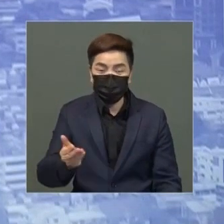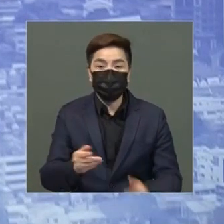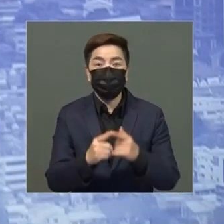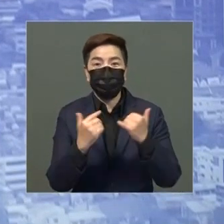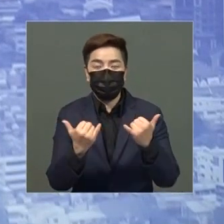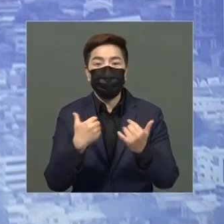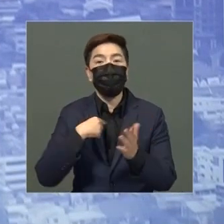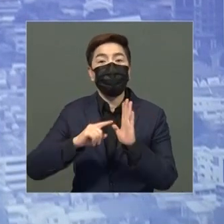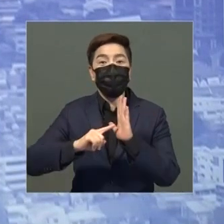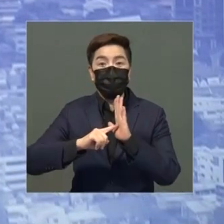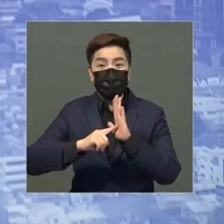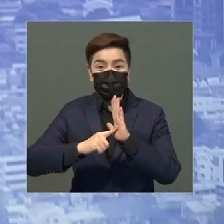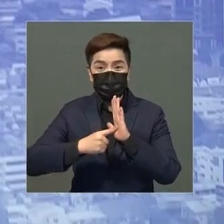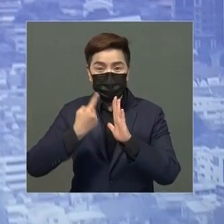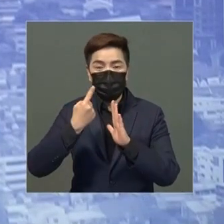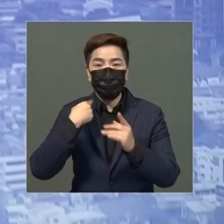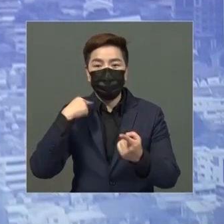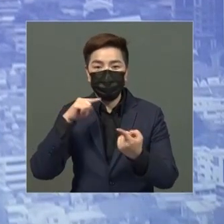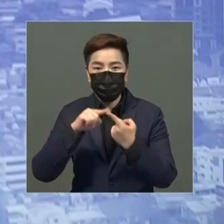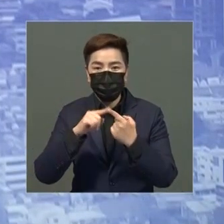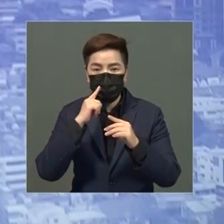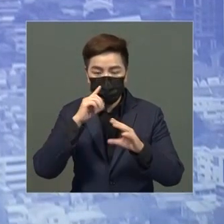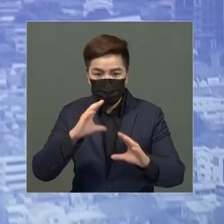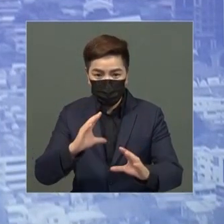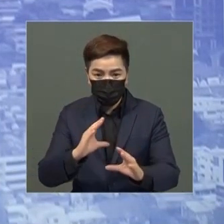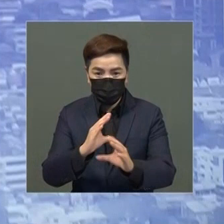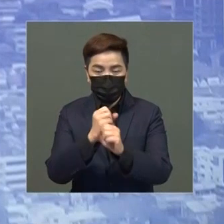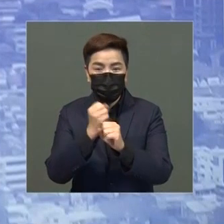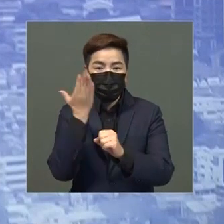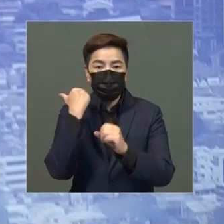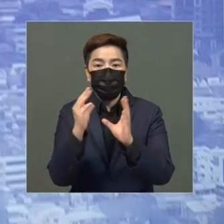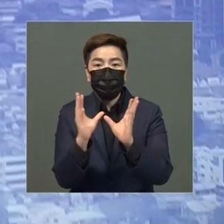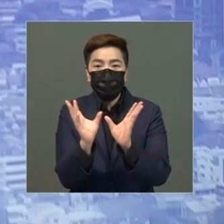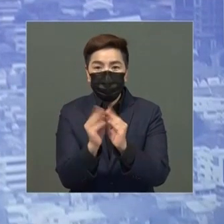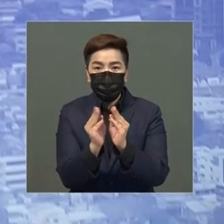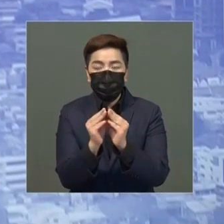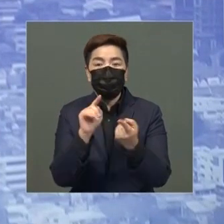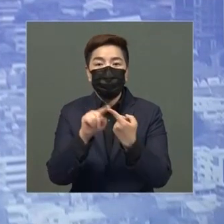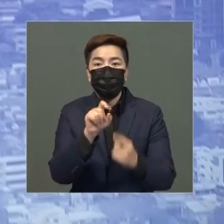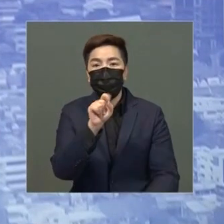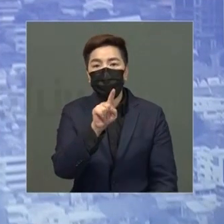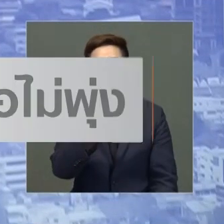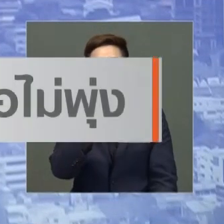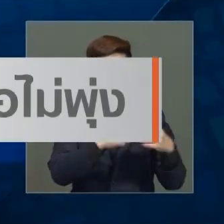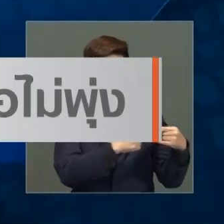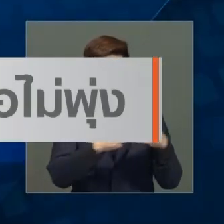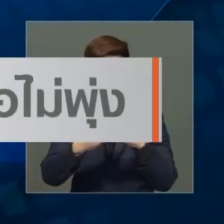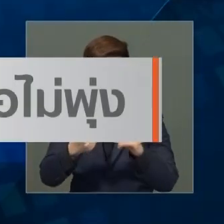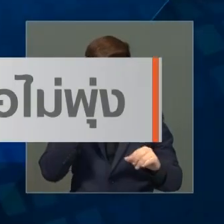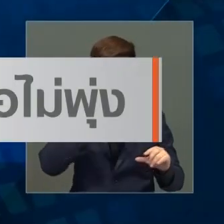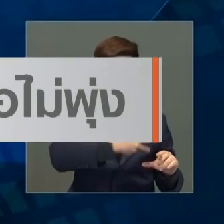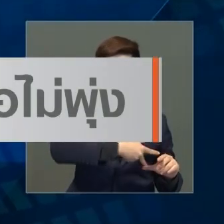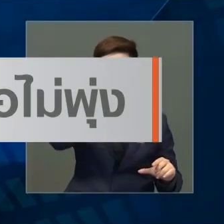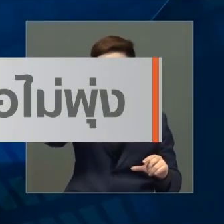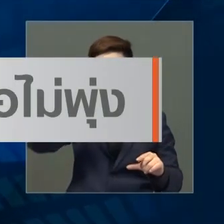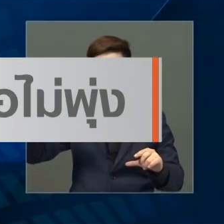ที่แถลงข่าวในวันนี้ครับผู้ช่วยโฆษกสบคคุณหมอสุมณีวัชรศิลป์ยืนยันนะครับจำนวนผู้ติดเชื้อโอมิครอน